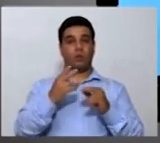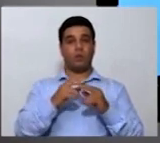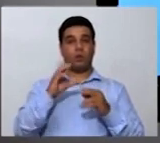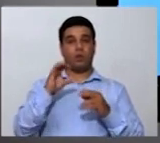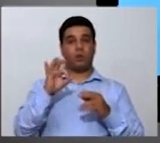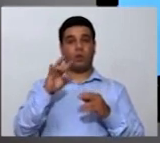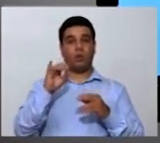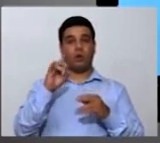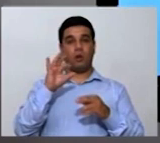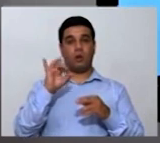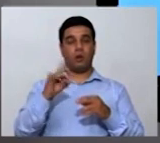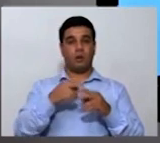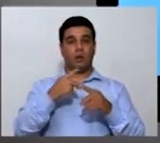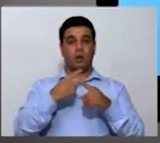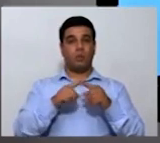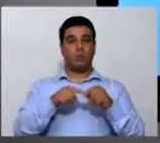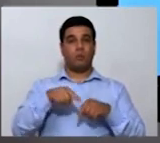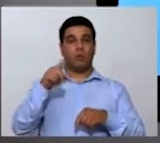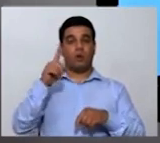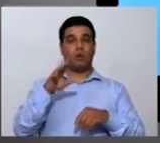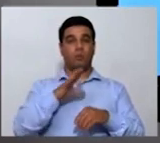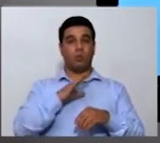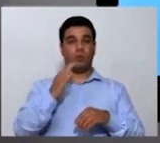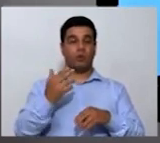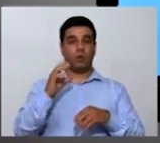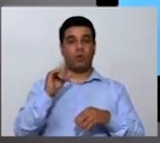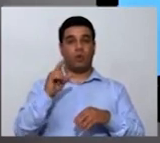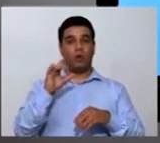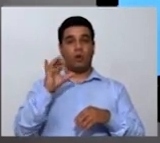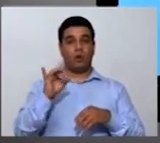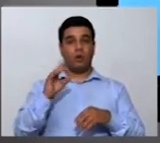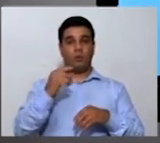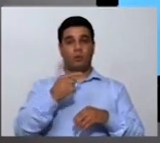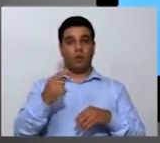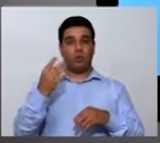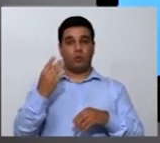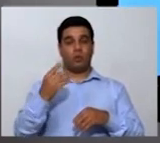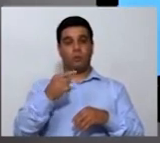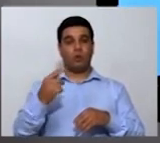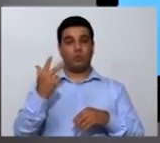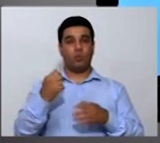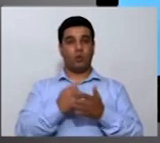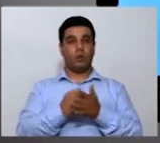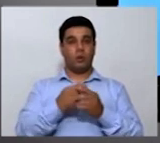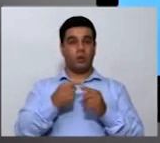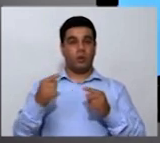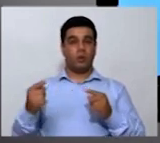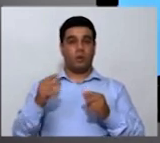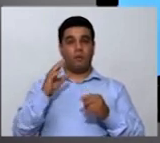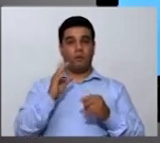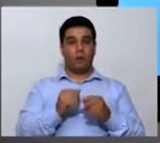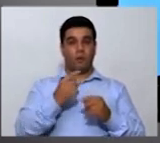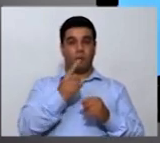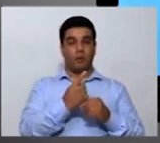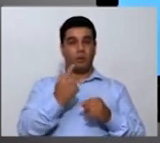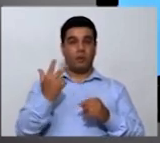sohalar, ya'ni x o'qidan balandda yotuvchi sohalar va minus 4 dan minus 3 gacha va